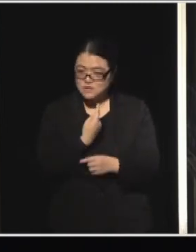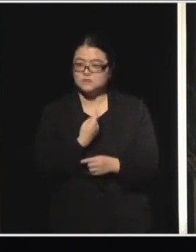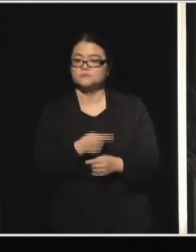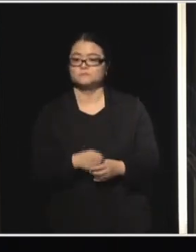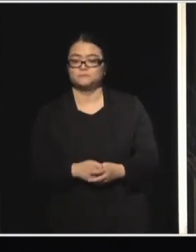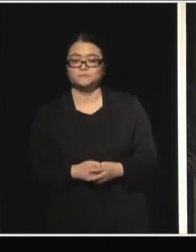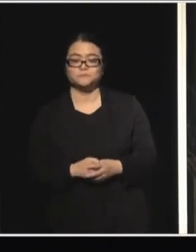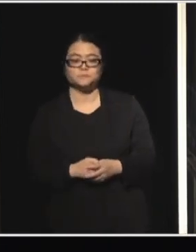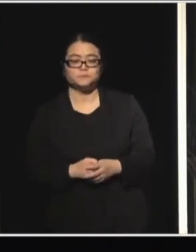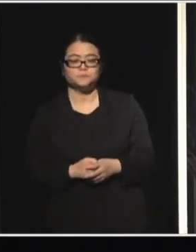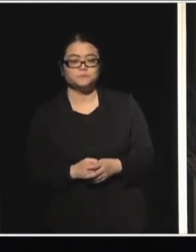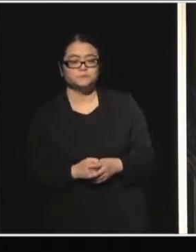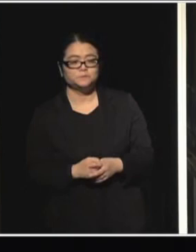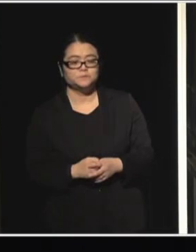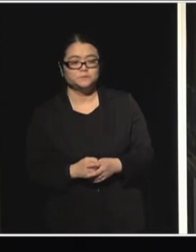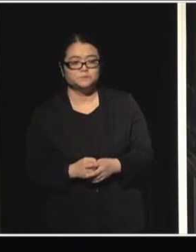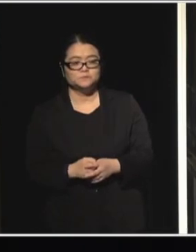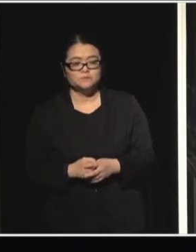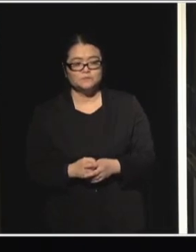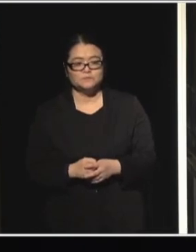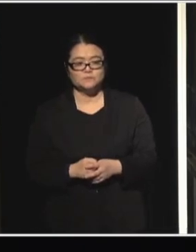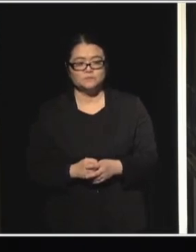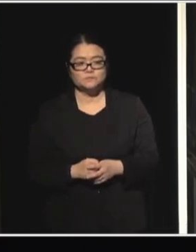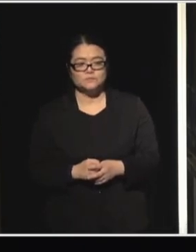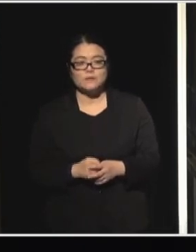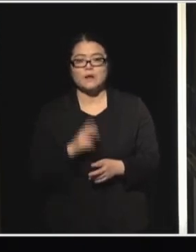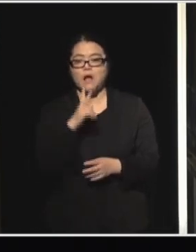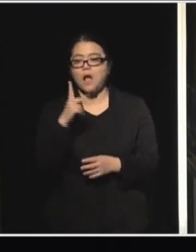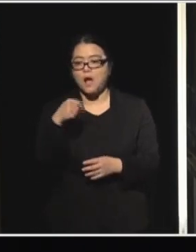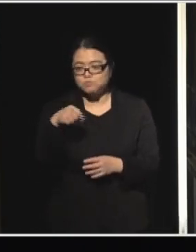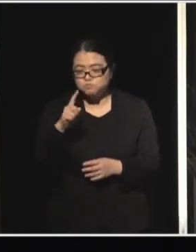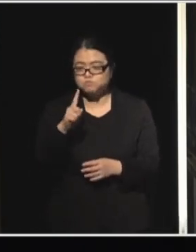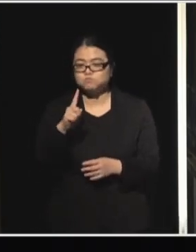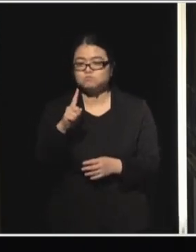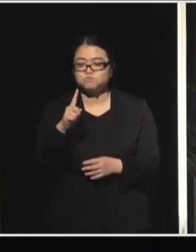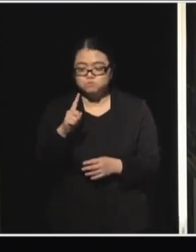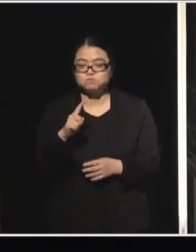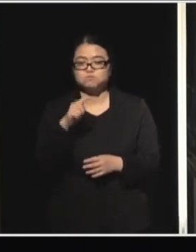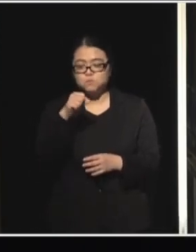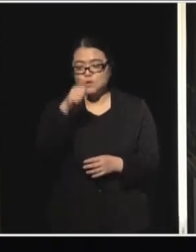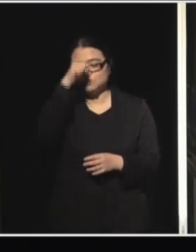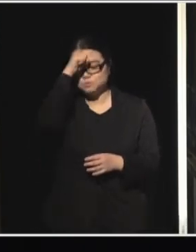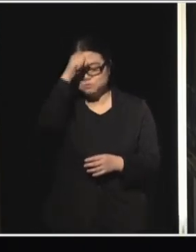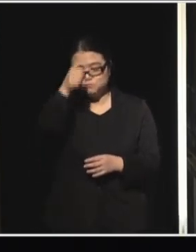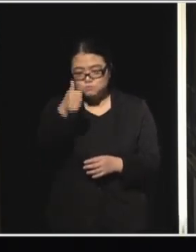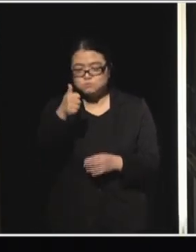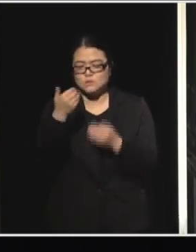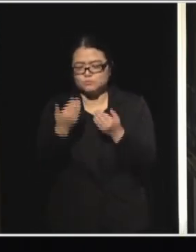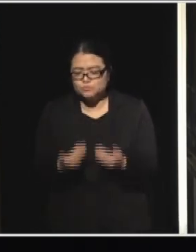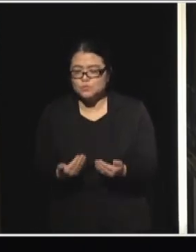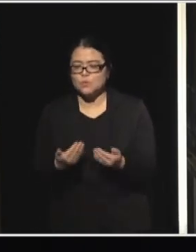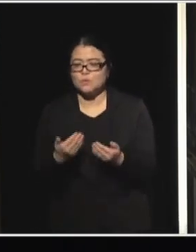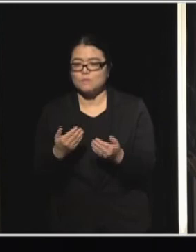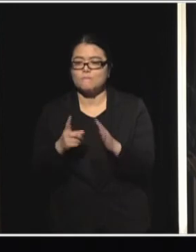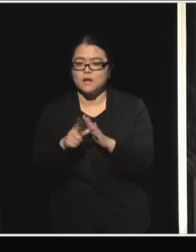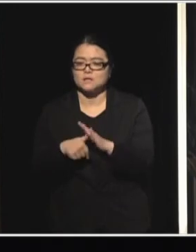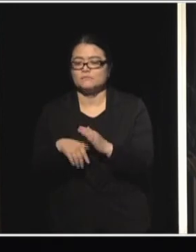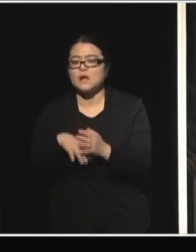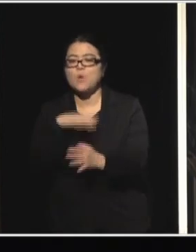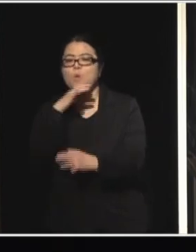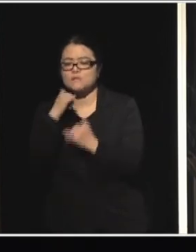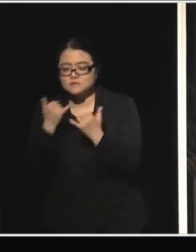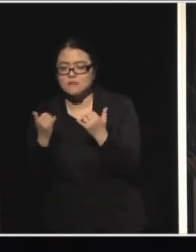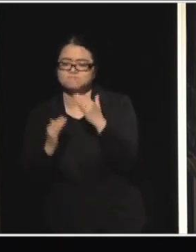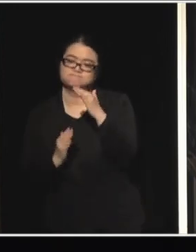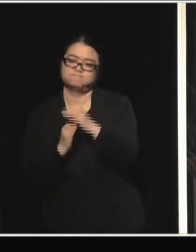あの重症化リスクが高いな高齢者ということが一番あとは新合併症を持つ人治療に関しては